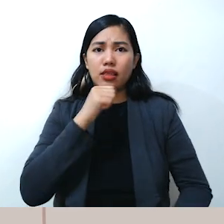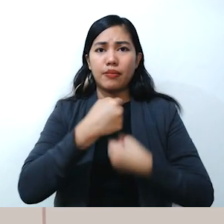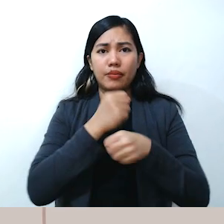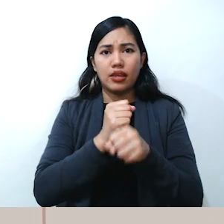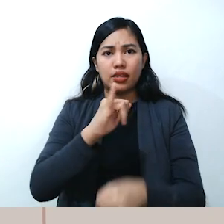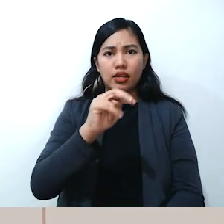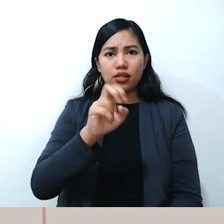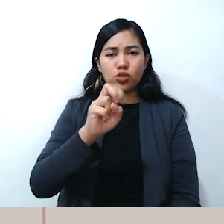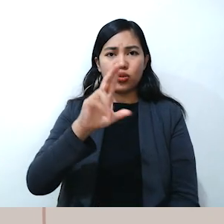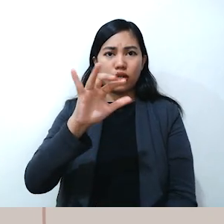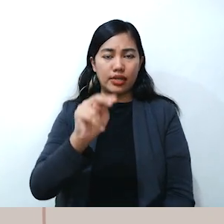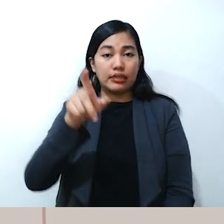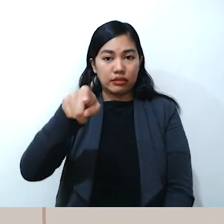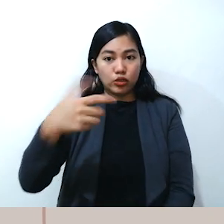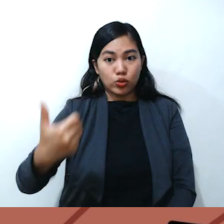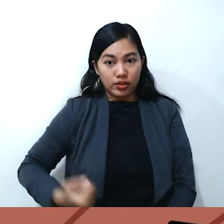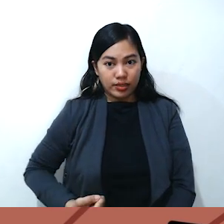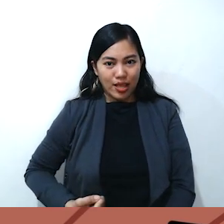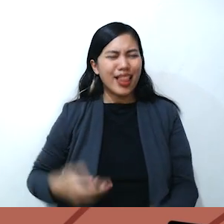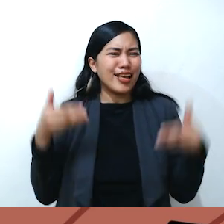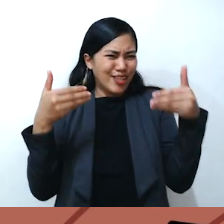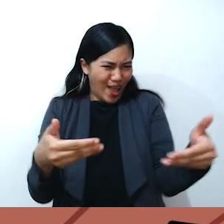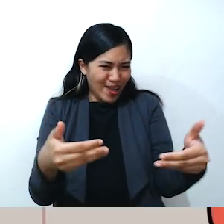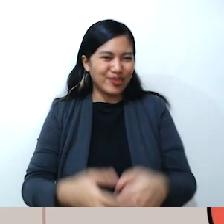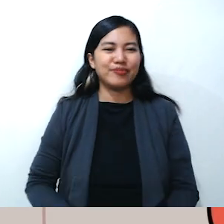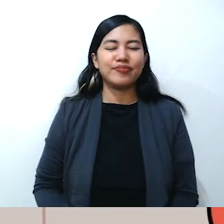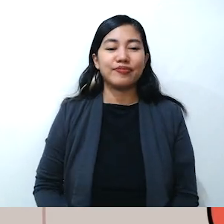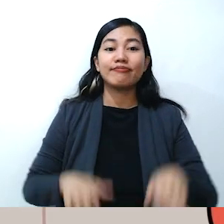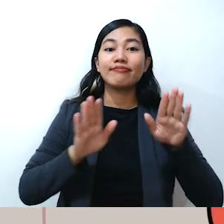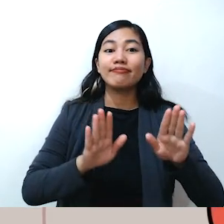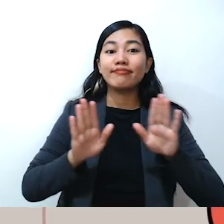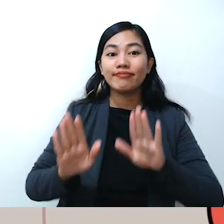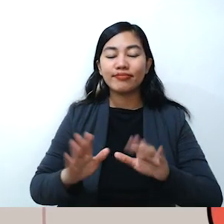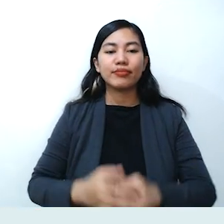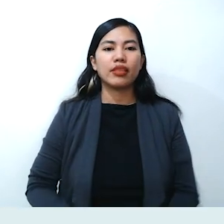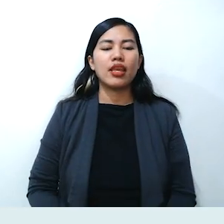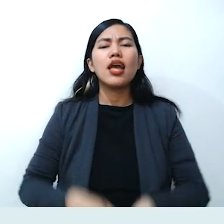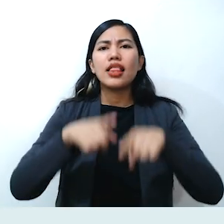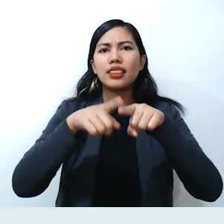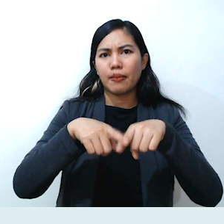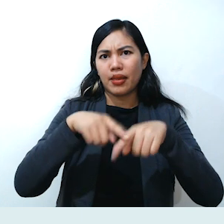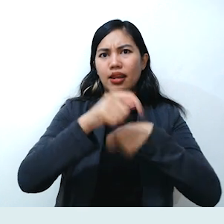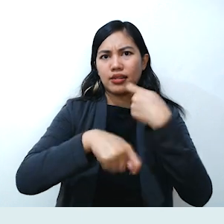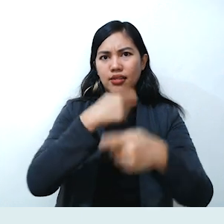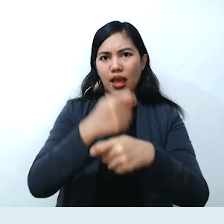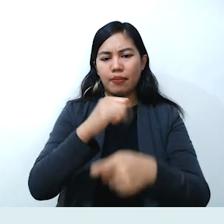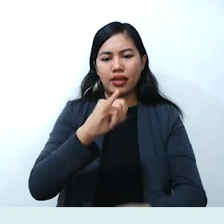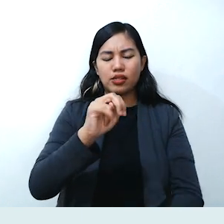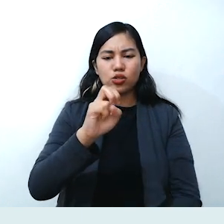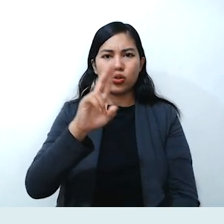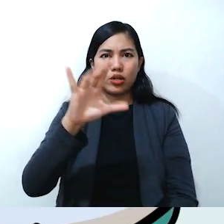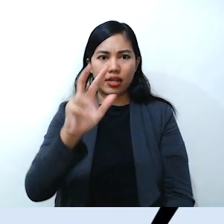ang katawan ko, kaya kailangan ko itong i-inject. Tara na! Easy lang, kaibigan. Depende sa klase ng insulin na gamit